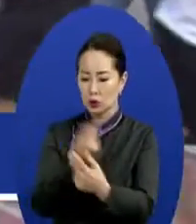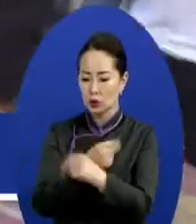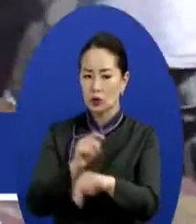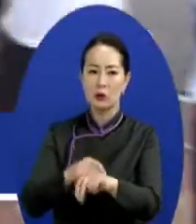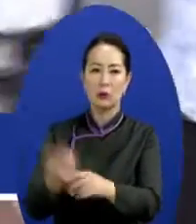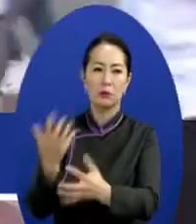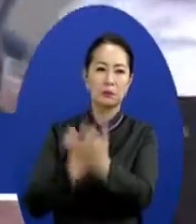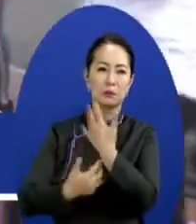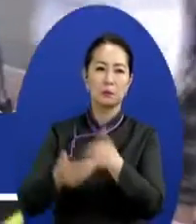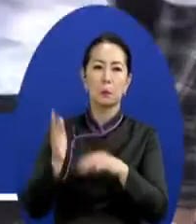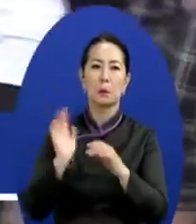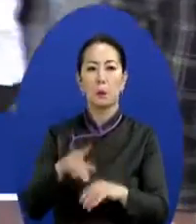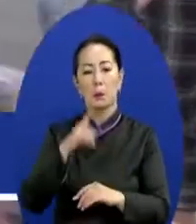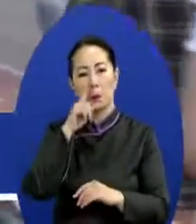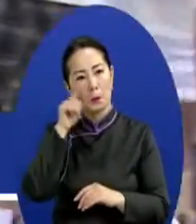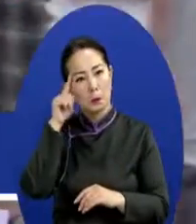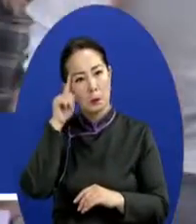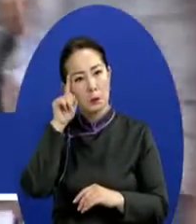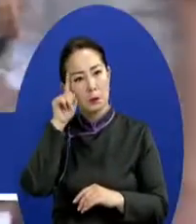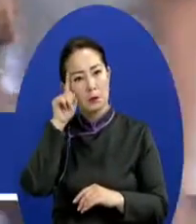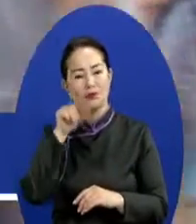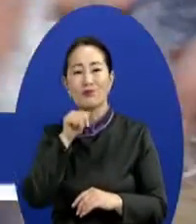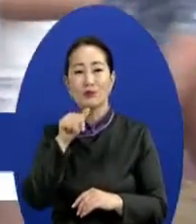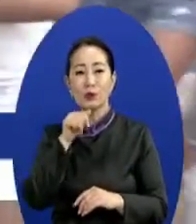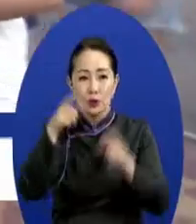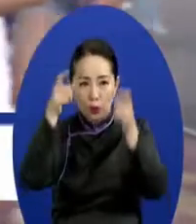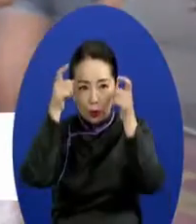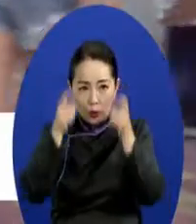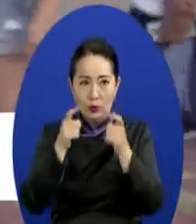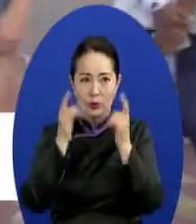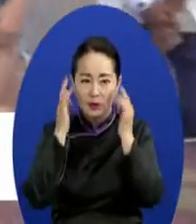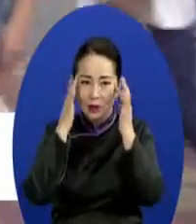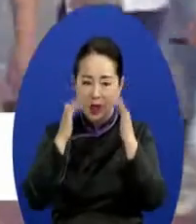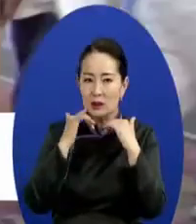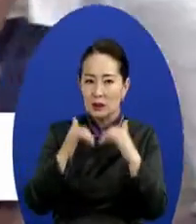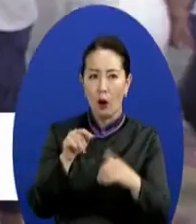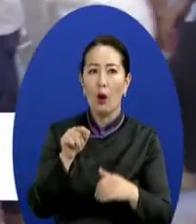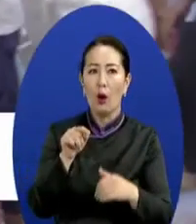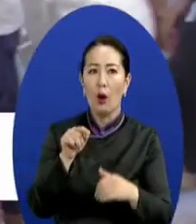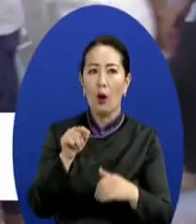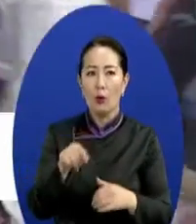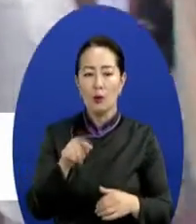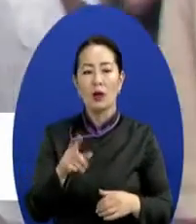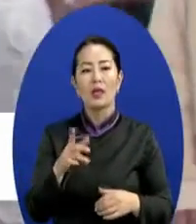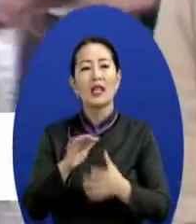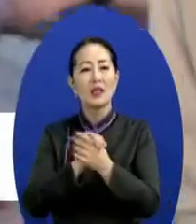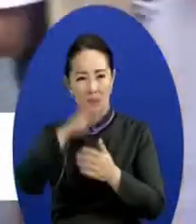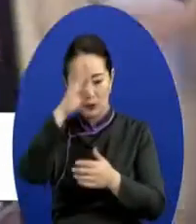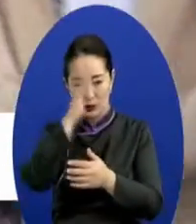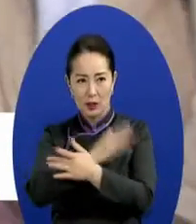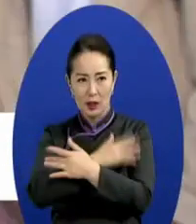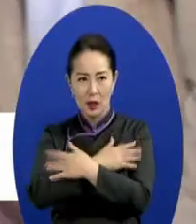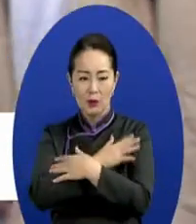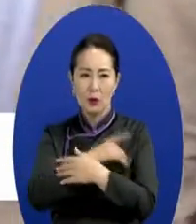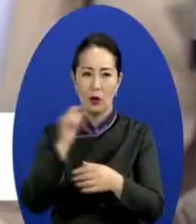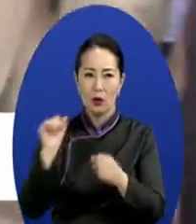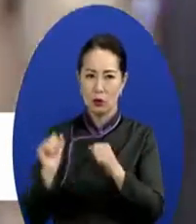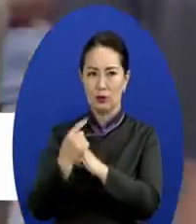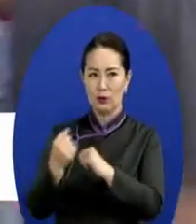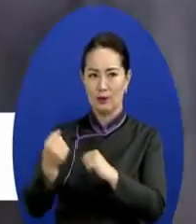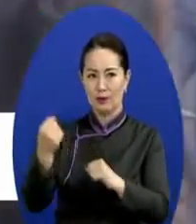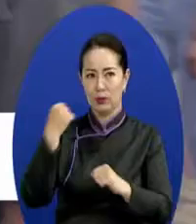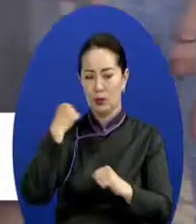өнгөрүүлэх биш. Энэ бол ердөөсөө л хүмүүжлийн нэг арга хэлбэр. За дээрэс нь найрамдал цуслан бол өөрөө маш их өндөр